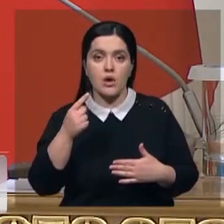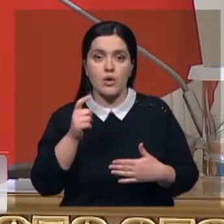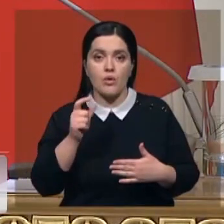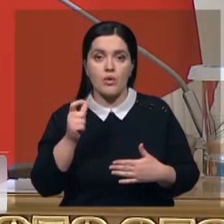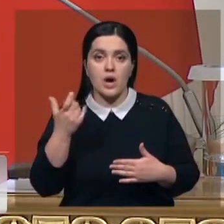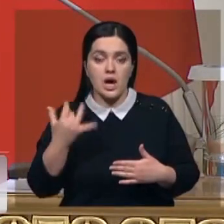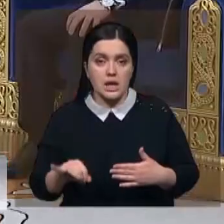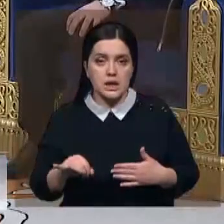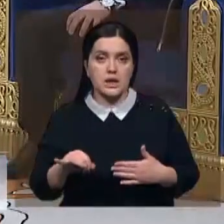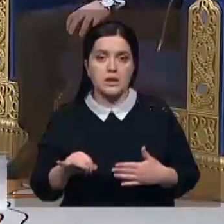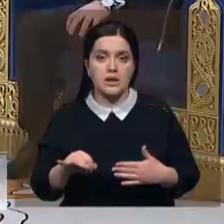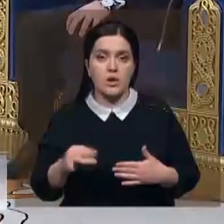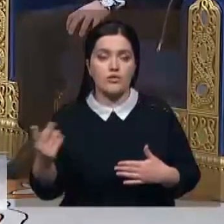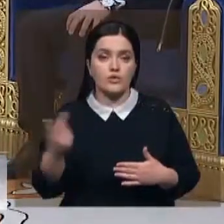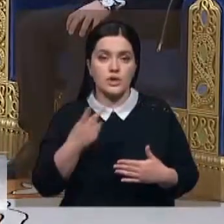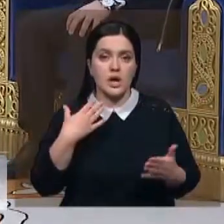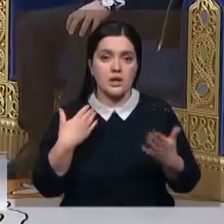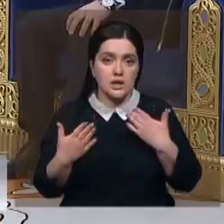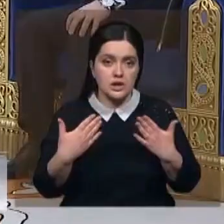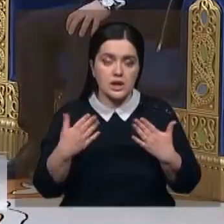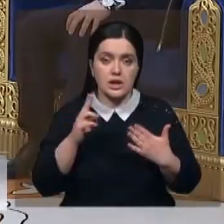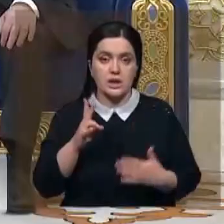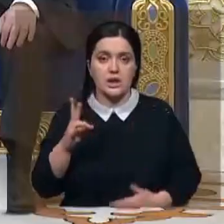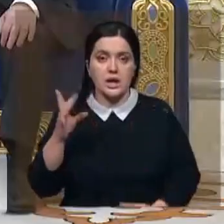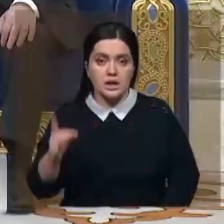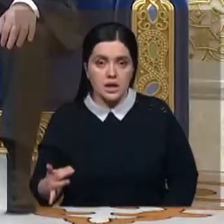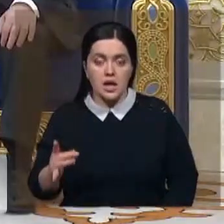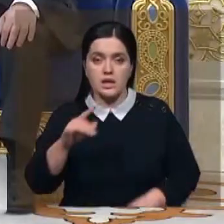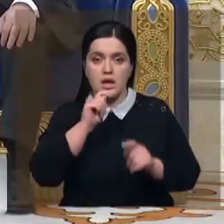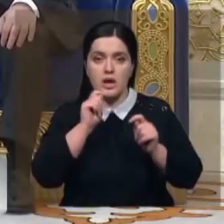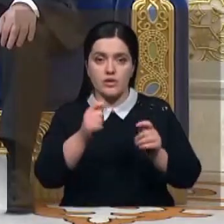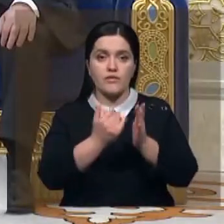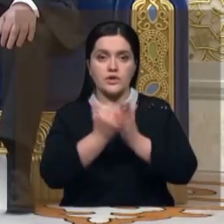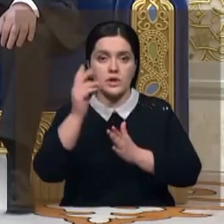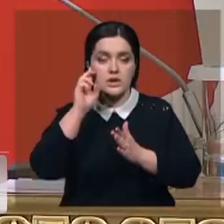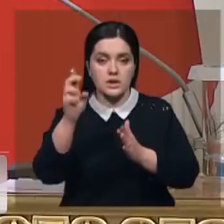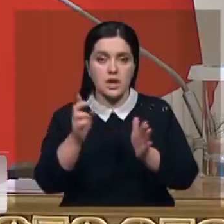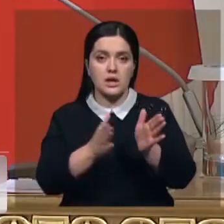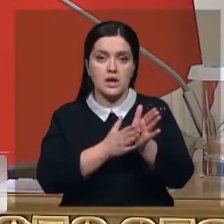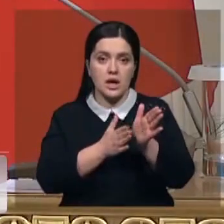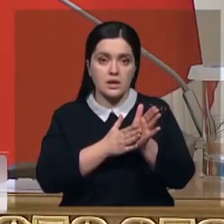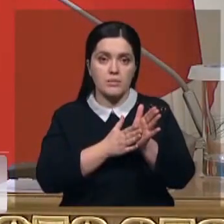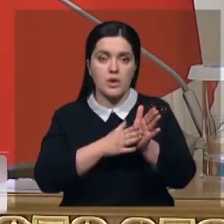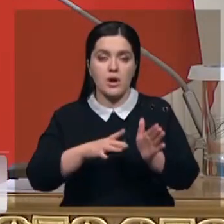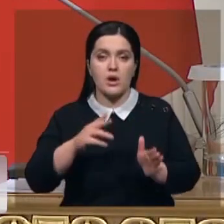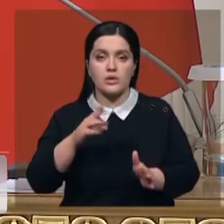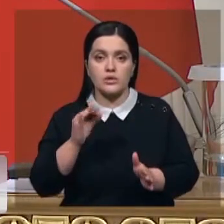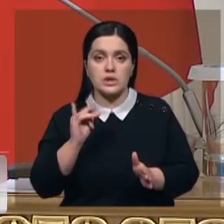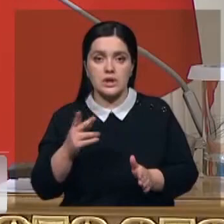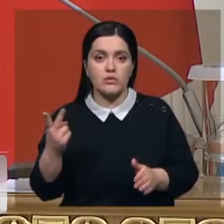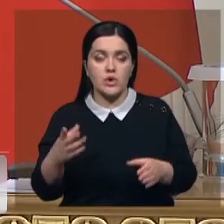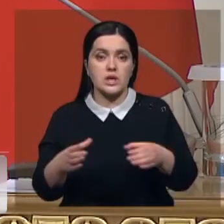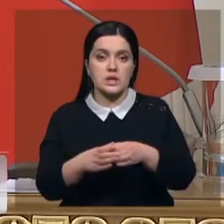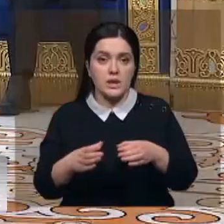Хуэя в развитие двусторонних отношений как посла КНР и наградил его высокой государственной наградой – орденом Достык второй